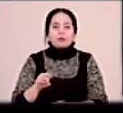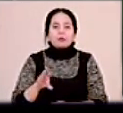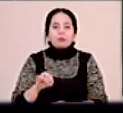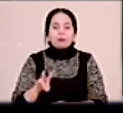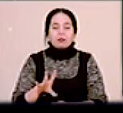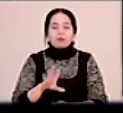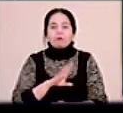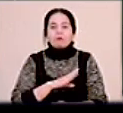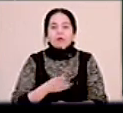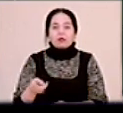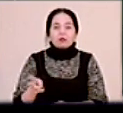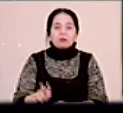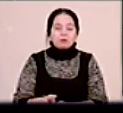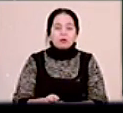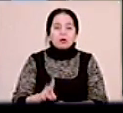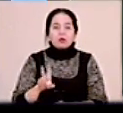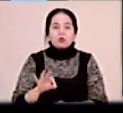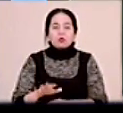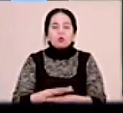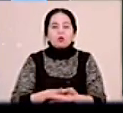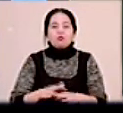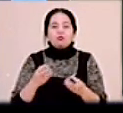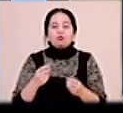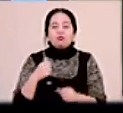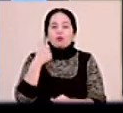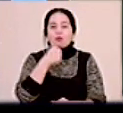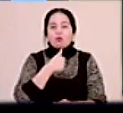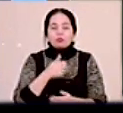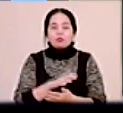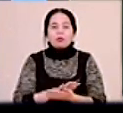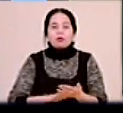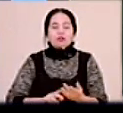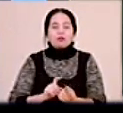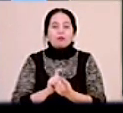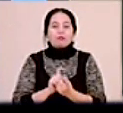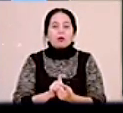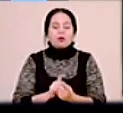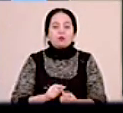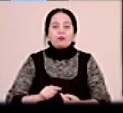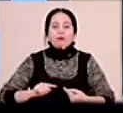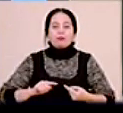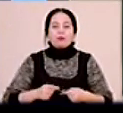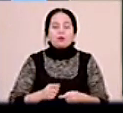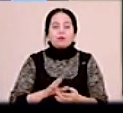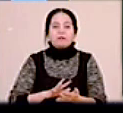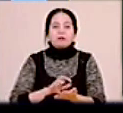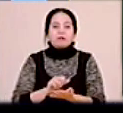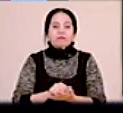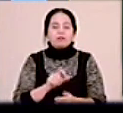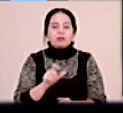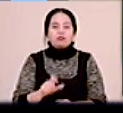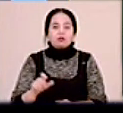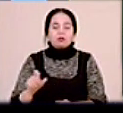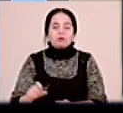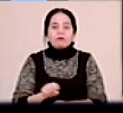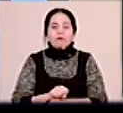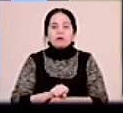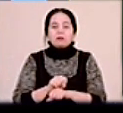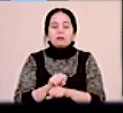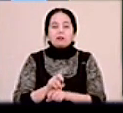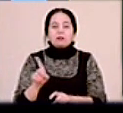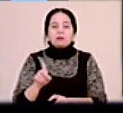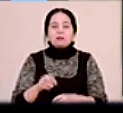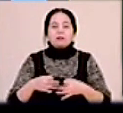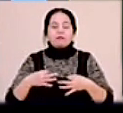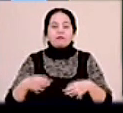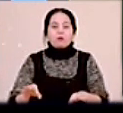Спитамен погиб, но народ еще год продолжал бороться против захватчиков. Восстание за